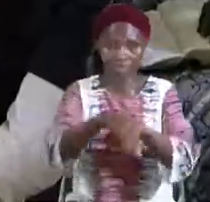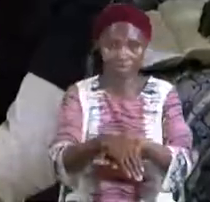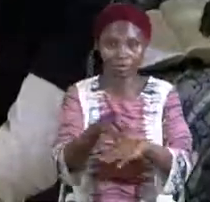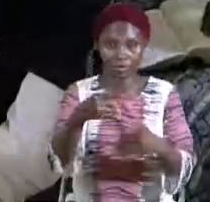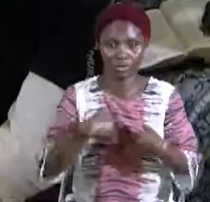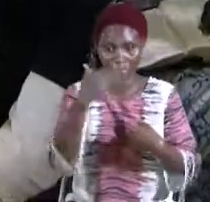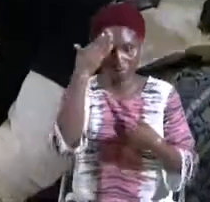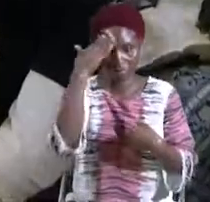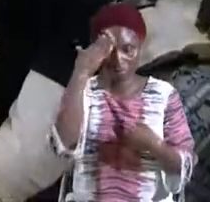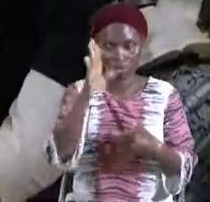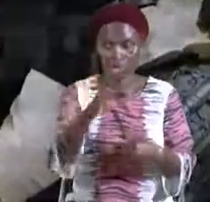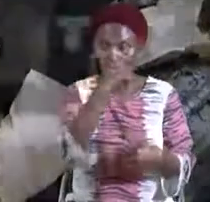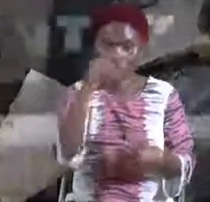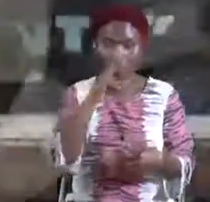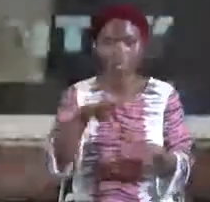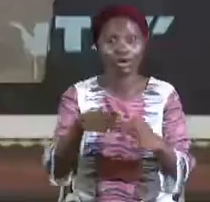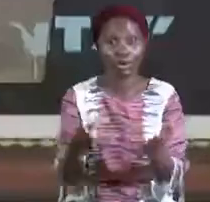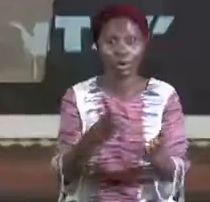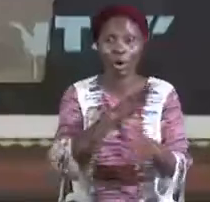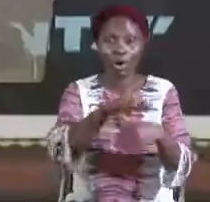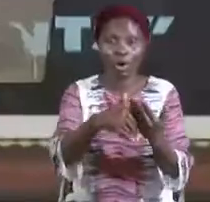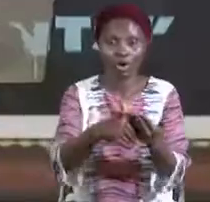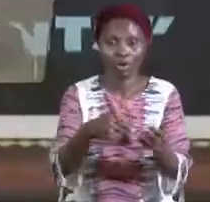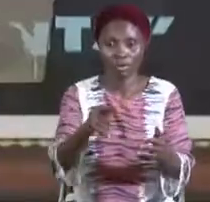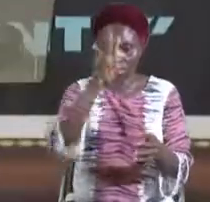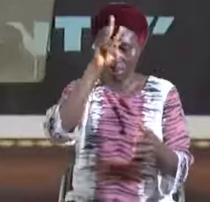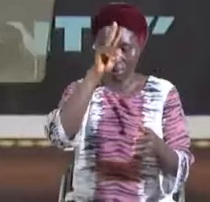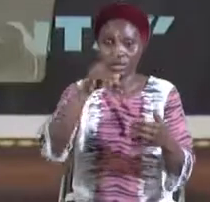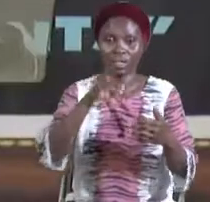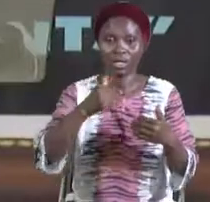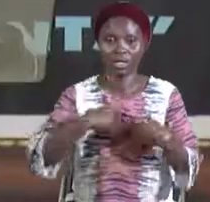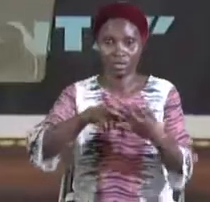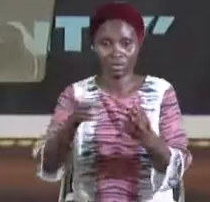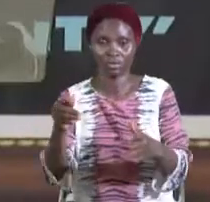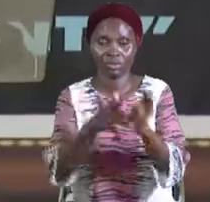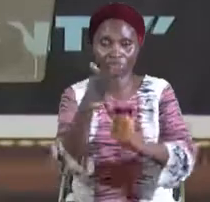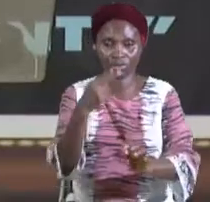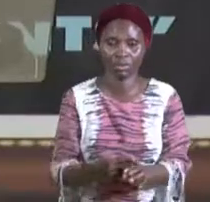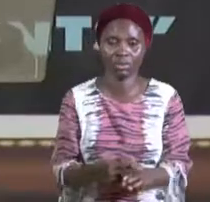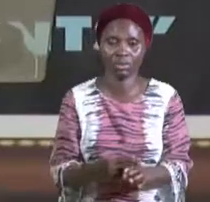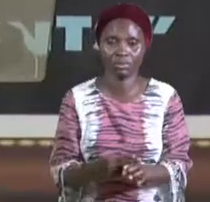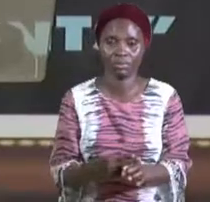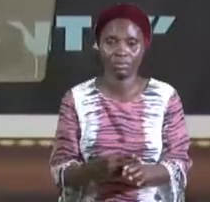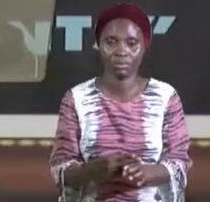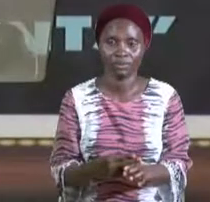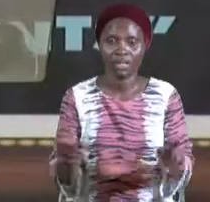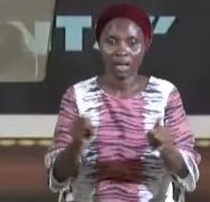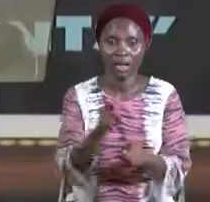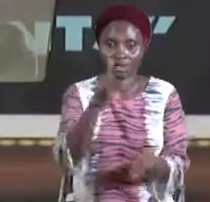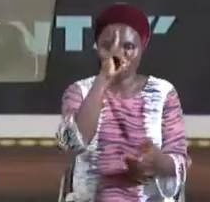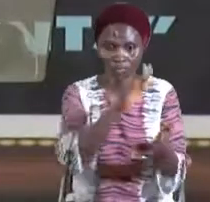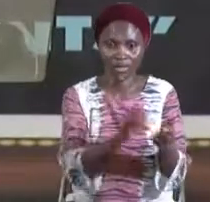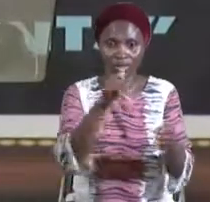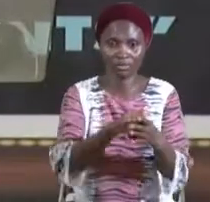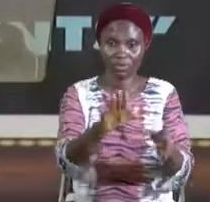Et l'ignorance du passé, toute cette ignorance est enlevée au nom de Jésus. Et comme tu crois